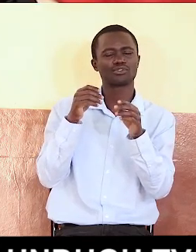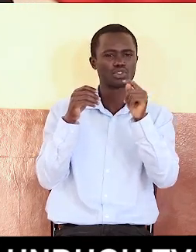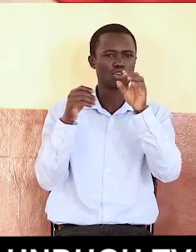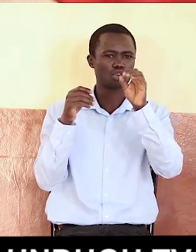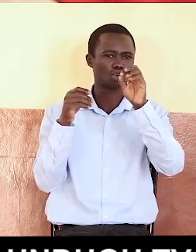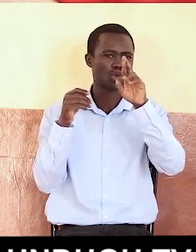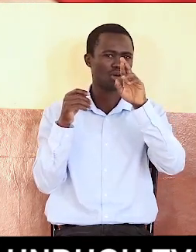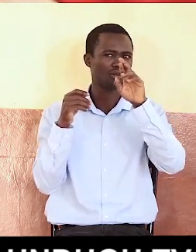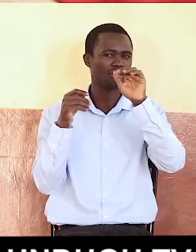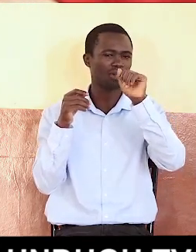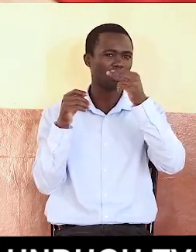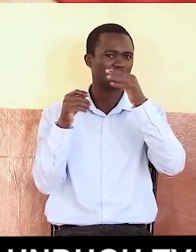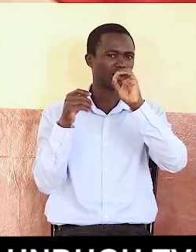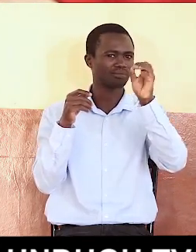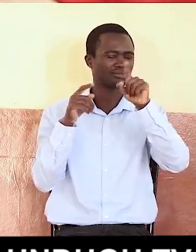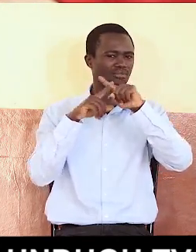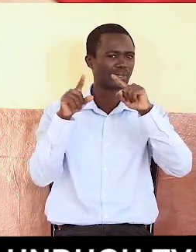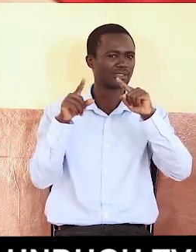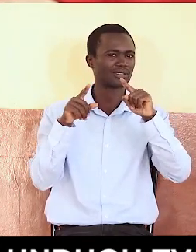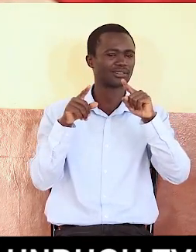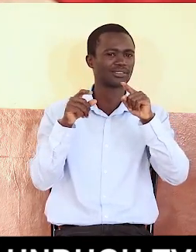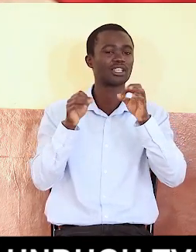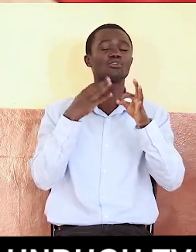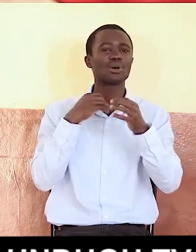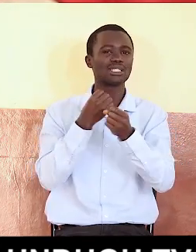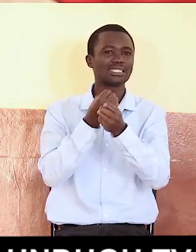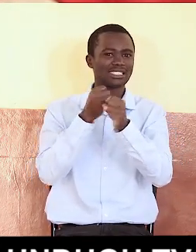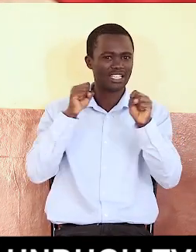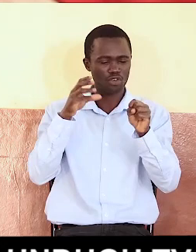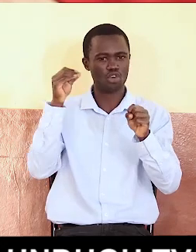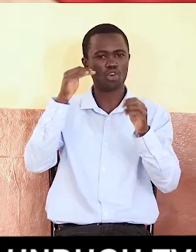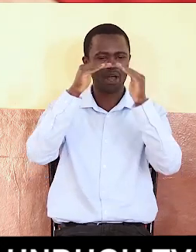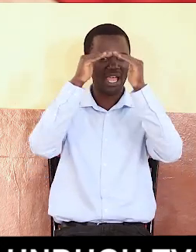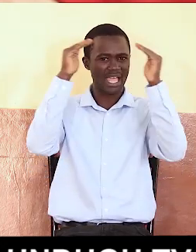unataka kuokoka na uende mbinguni,